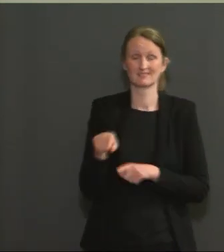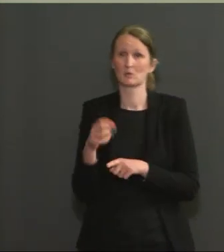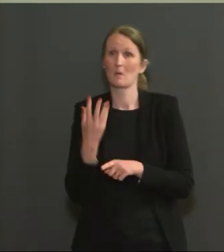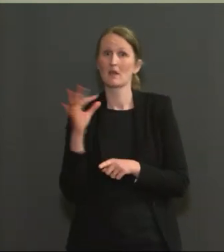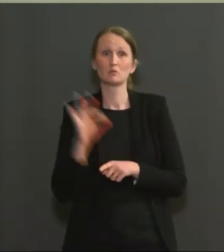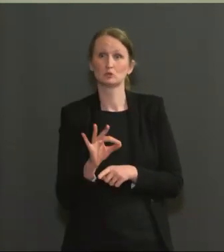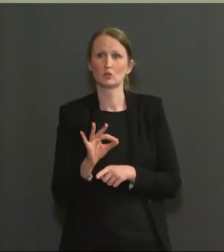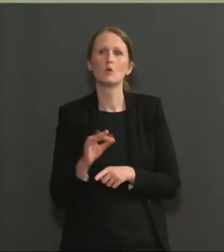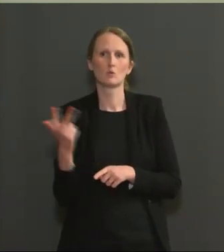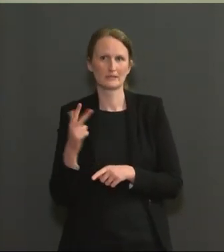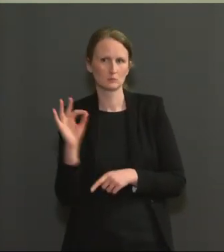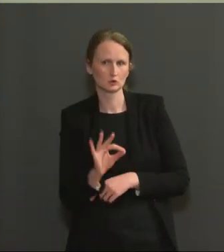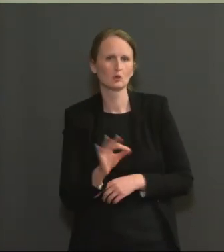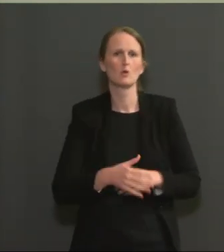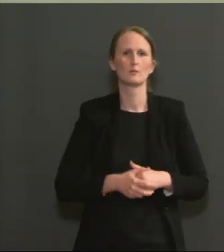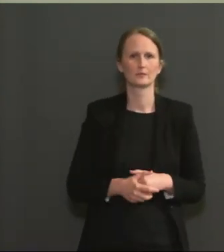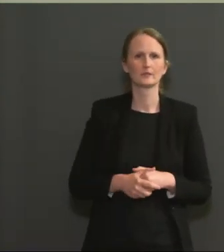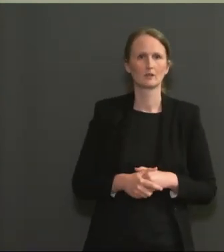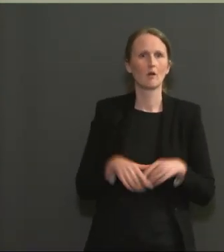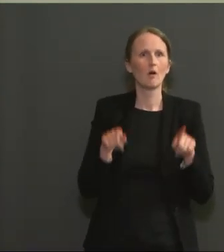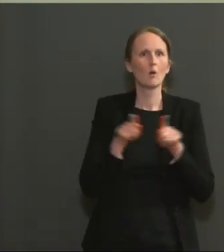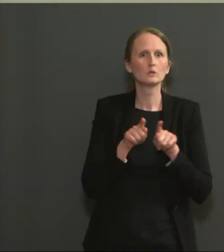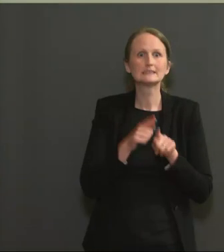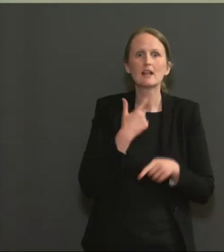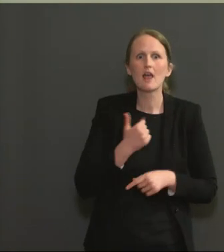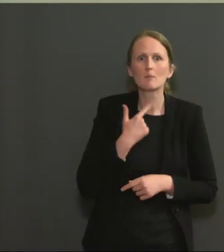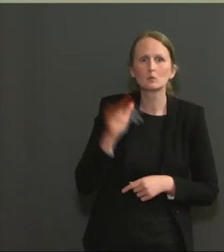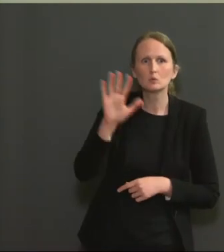le Limbourg 4 et 2 %.